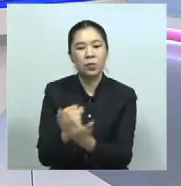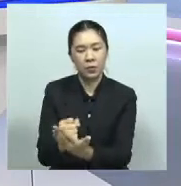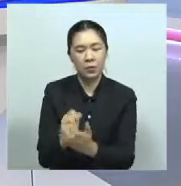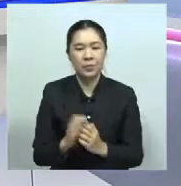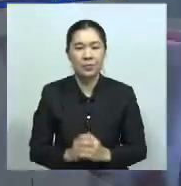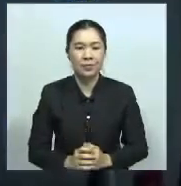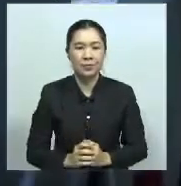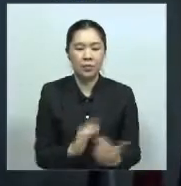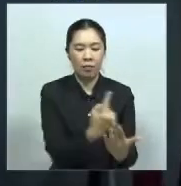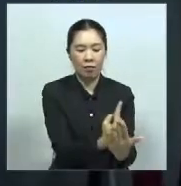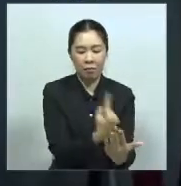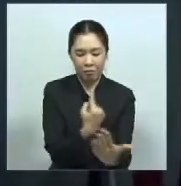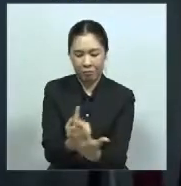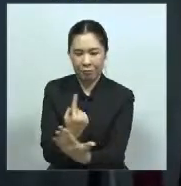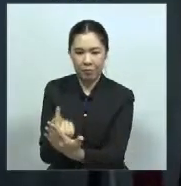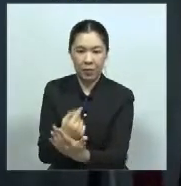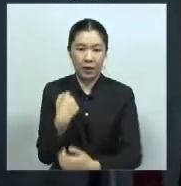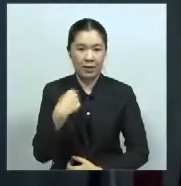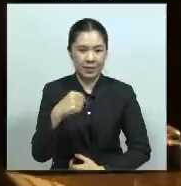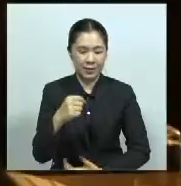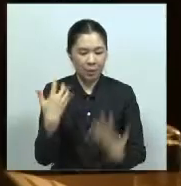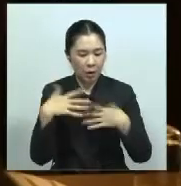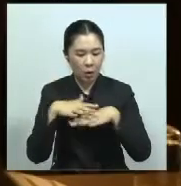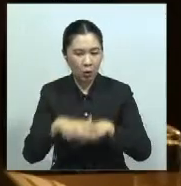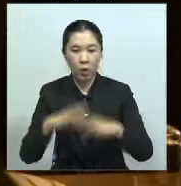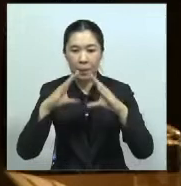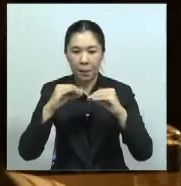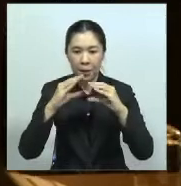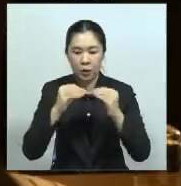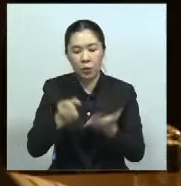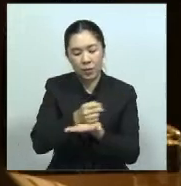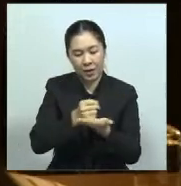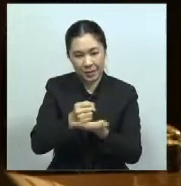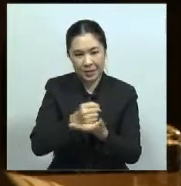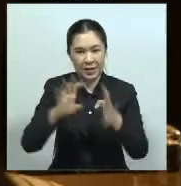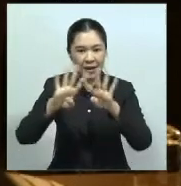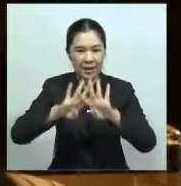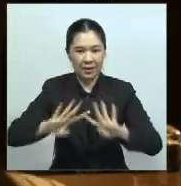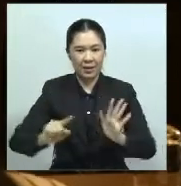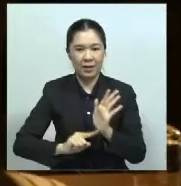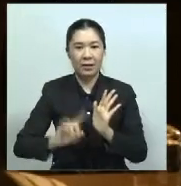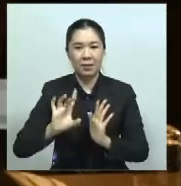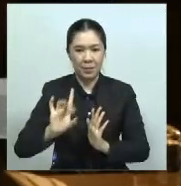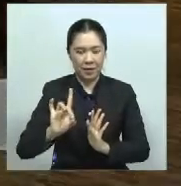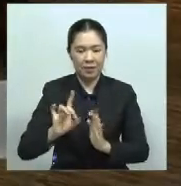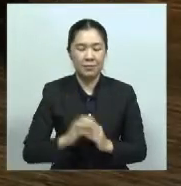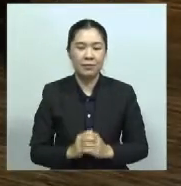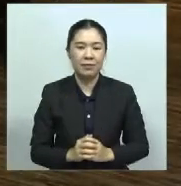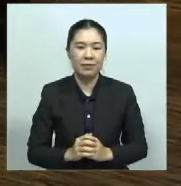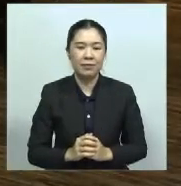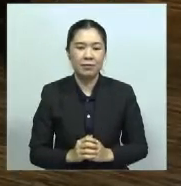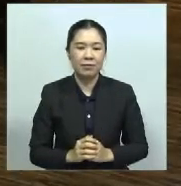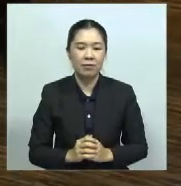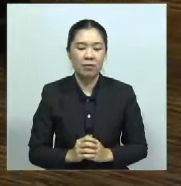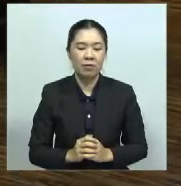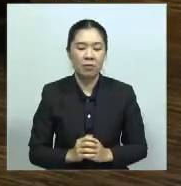ู้แทนจากประเทศสมาชิกอาเซียน10ประเทศนะครับเข้าร่วมประชุมเครือข่ายข้อมูลเฝ้าระวังยาเสพติดอาเซียนครั้งที่8นะครับโดยมีรายงานว่า